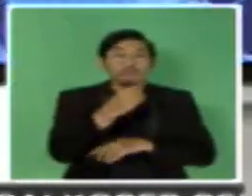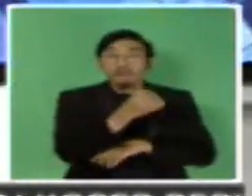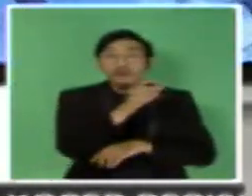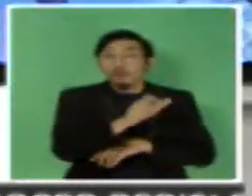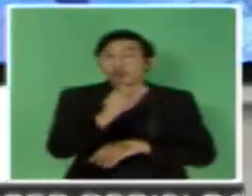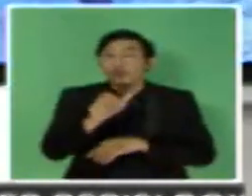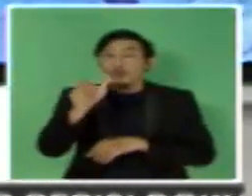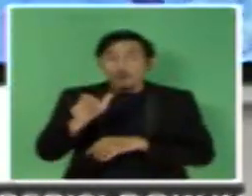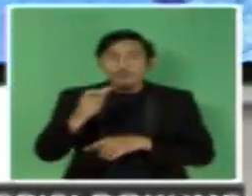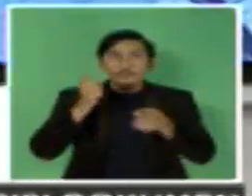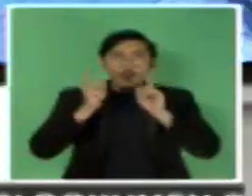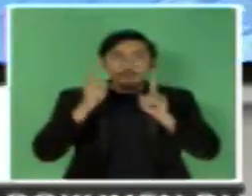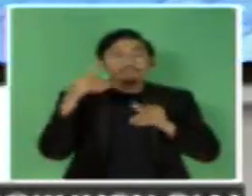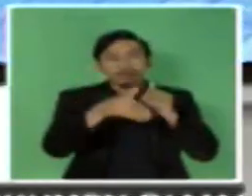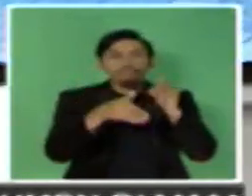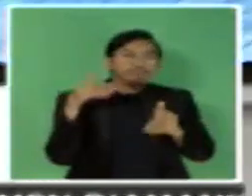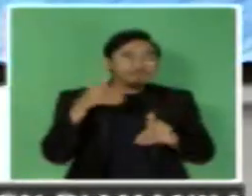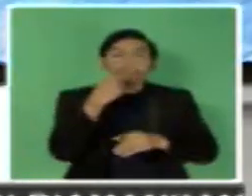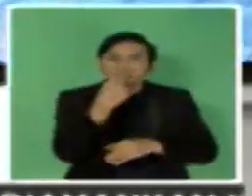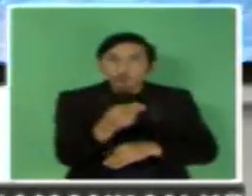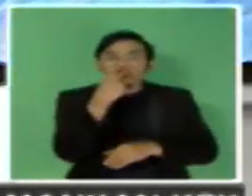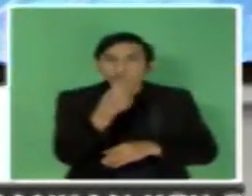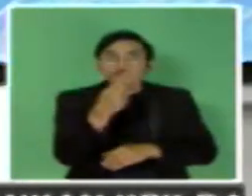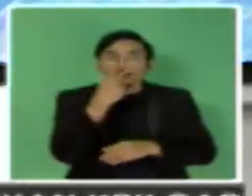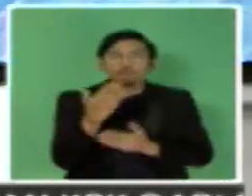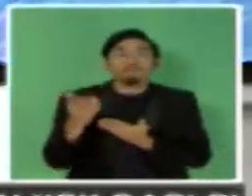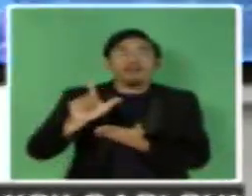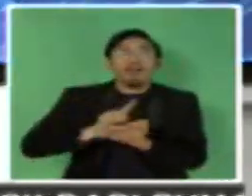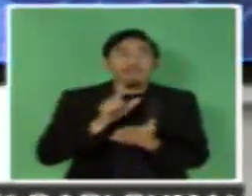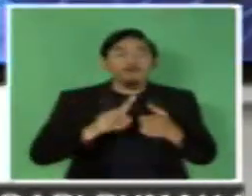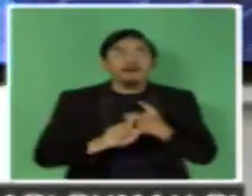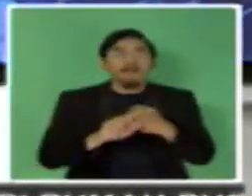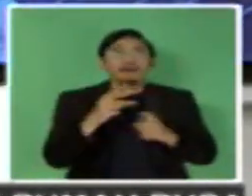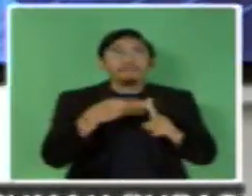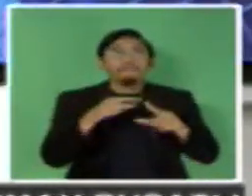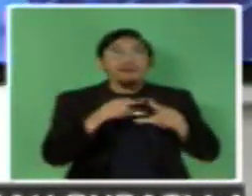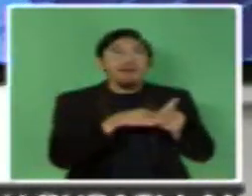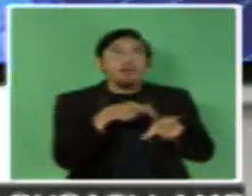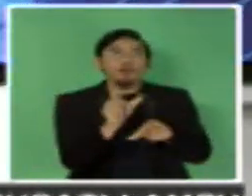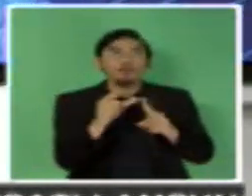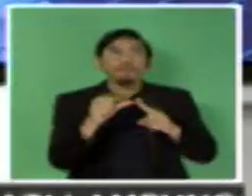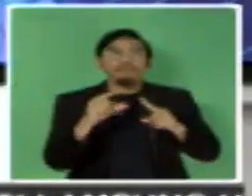terus berdatangan membesuk Wiranto. Dan berikut laporan Bayu Pradana dan juru kamera Ahmad Muharlin.